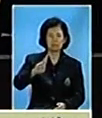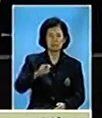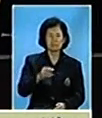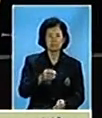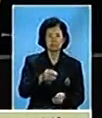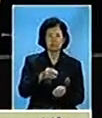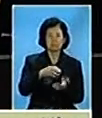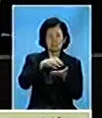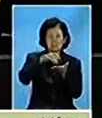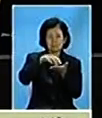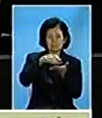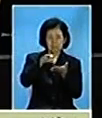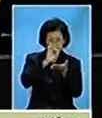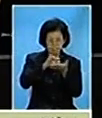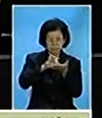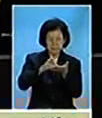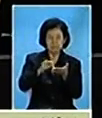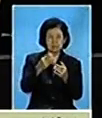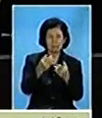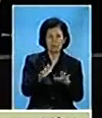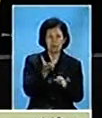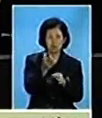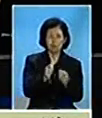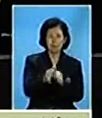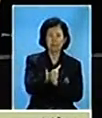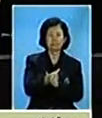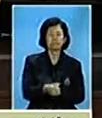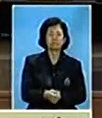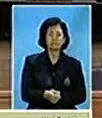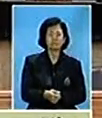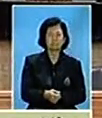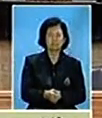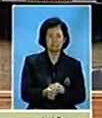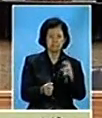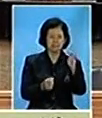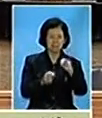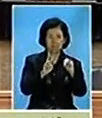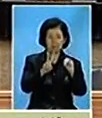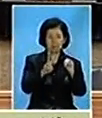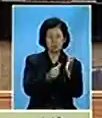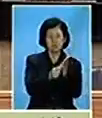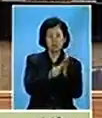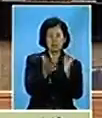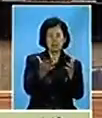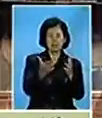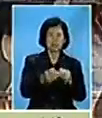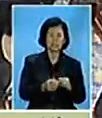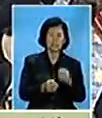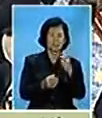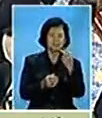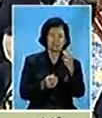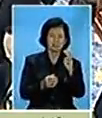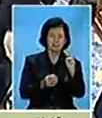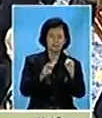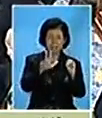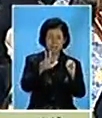ตุผลไว้แล้วนะครับก็บันทึกไว้นะครับเพราะฉะนั้นผมขอผ่านเลยนะครับต่อไปฮะ มาตรา2ไม่มีการแก้ไขมาตรา3